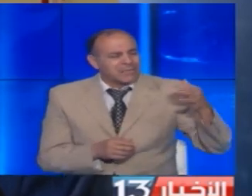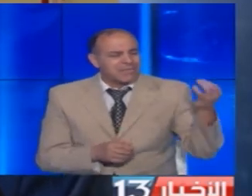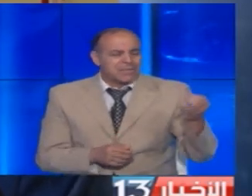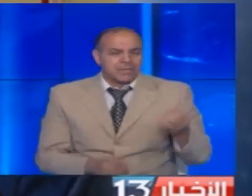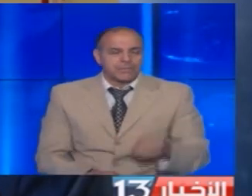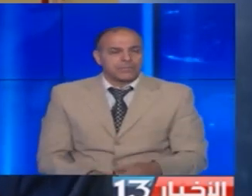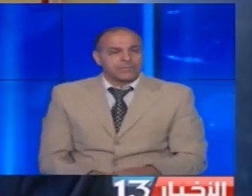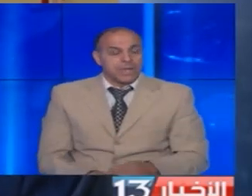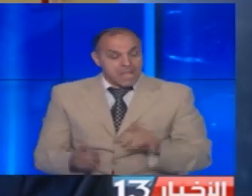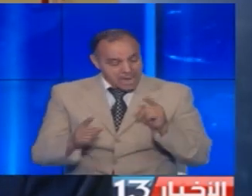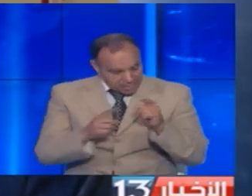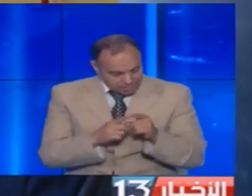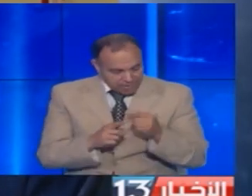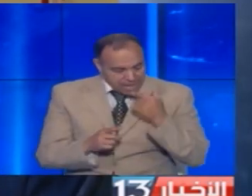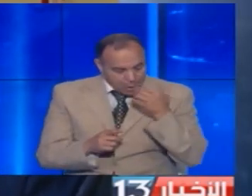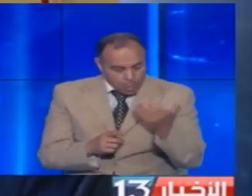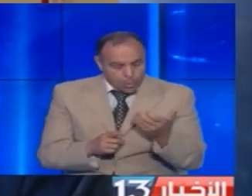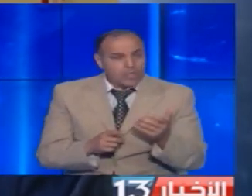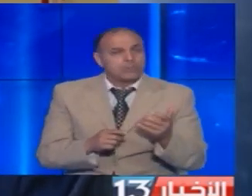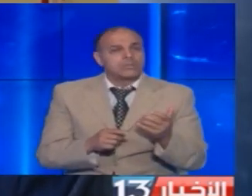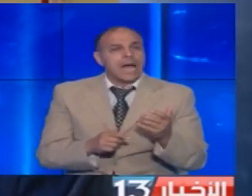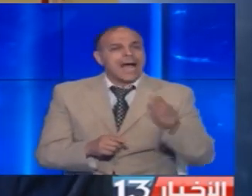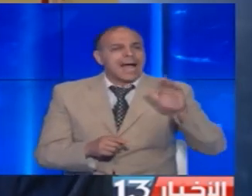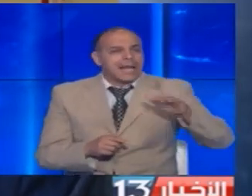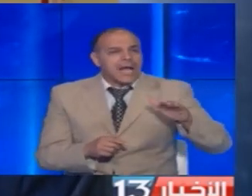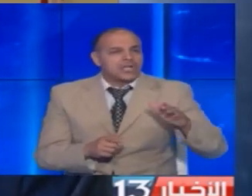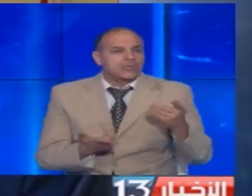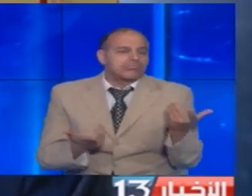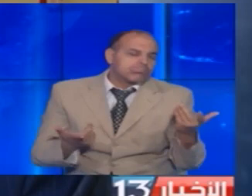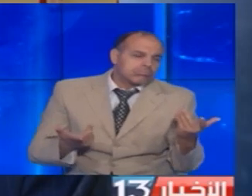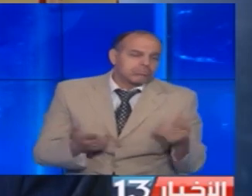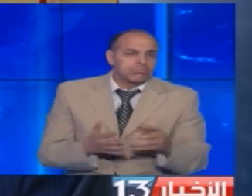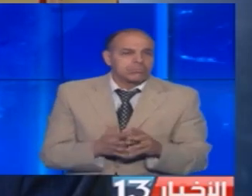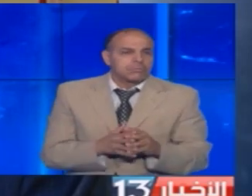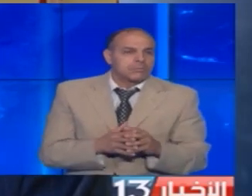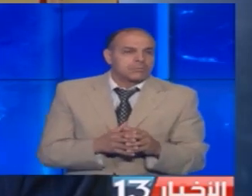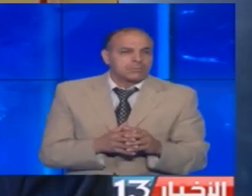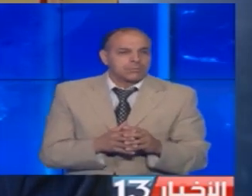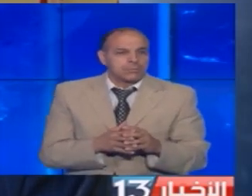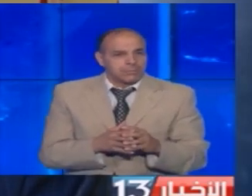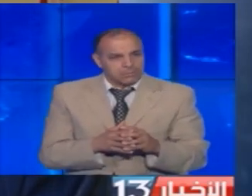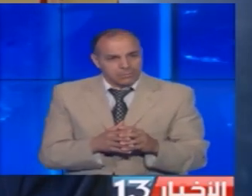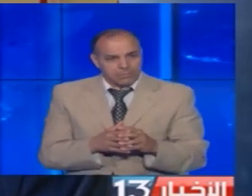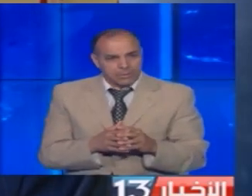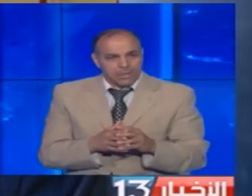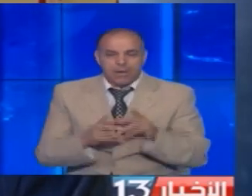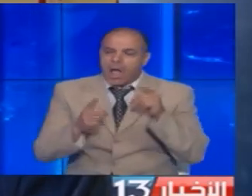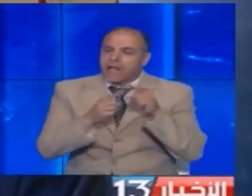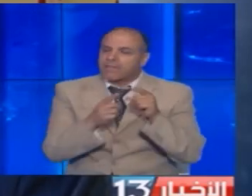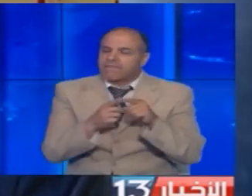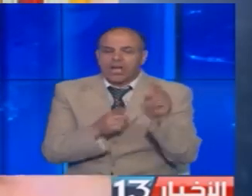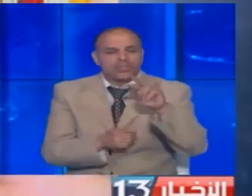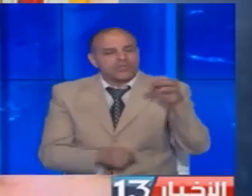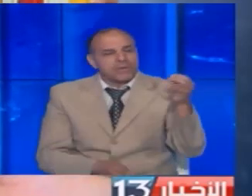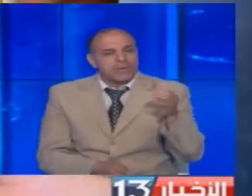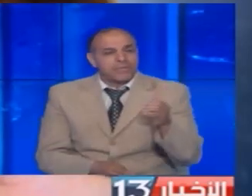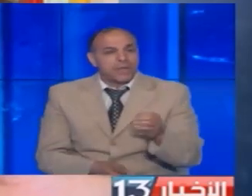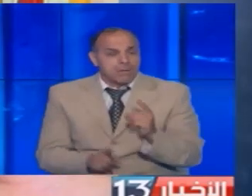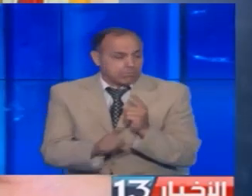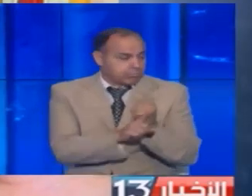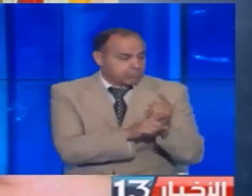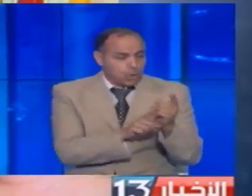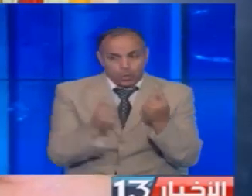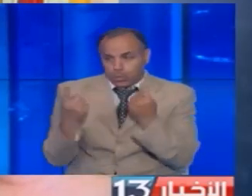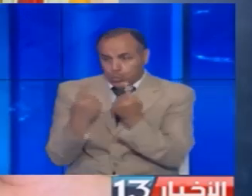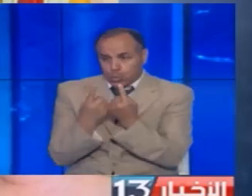احنا هدفنا كون اقل شيء نعملوا معناها اوبجيكتيف نتاع 20%. عملنا لقاءات